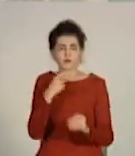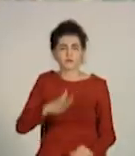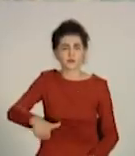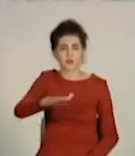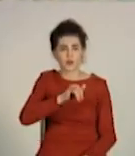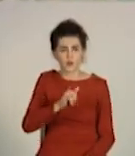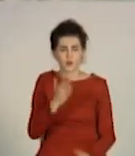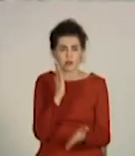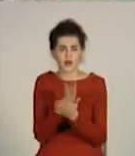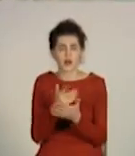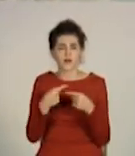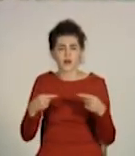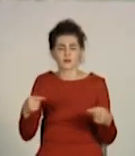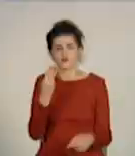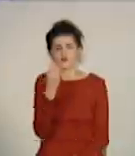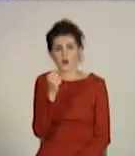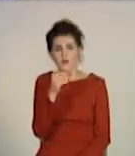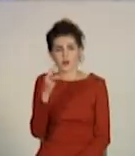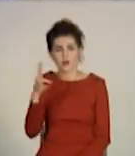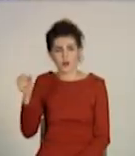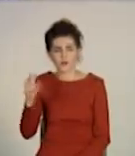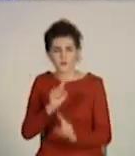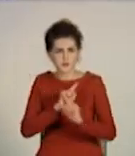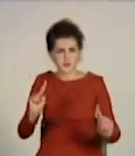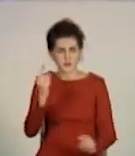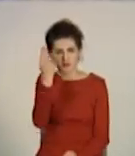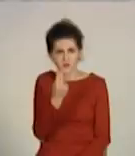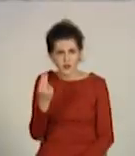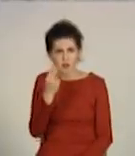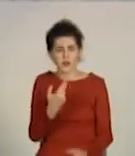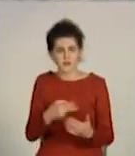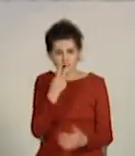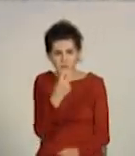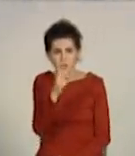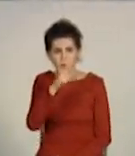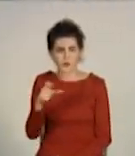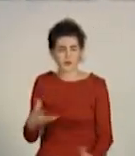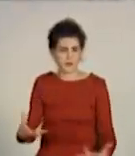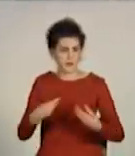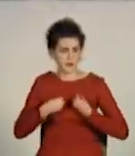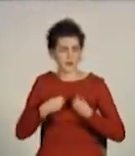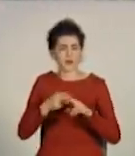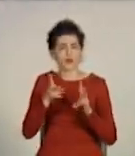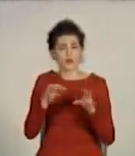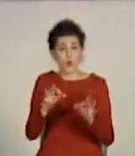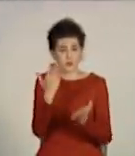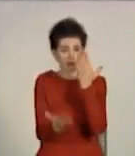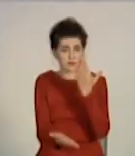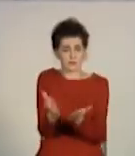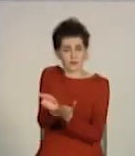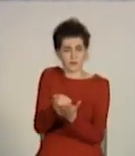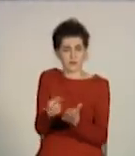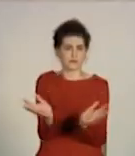тут червонокнижні шафрани. Неповторні кольори приманюють не лише комаха, а й людей. Однак зірвані квіти зів'януть швидко,